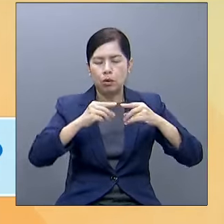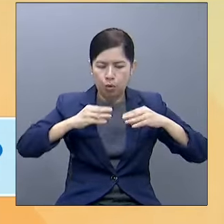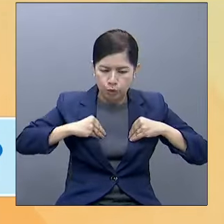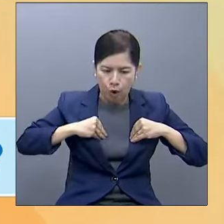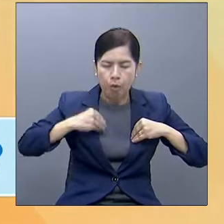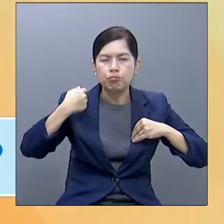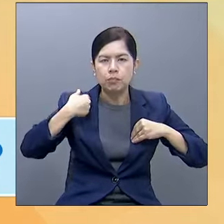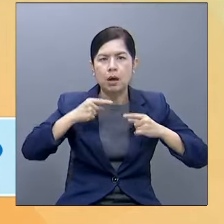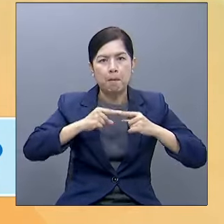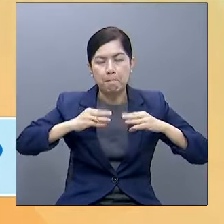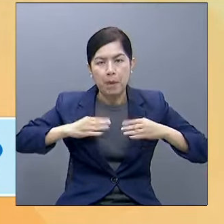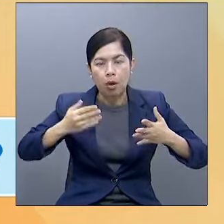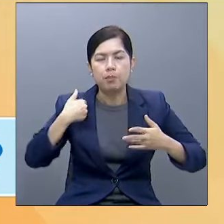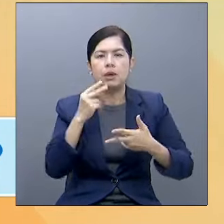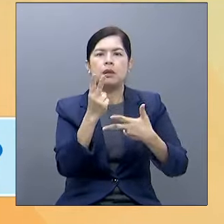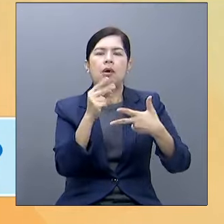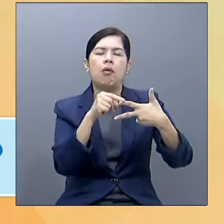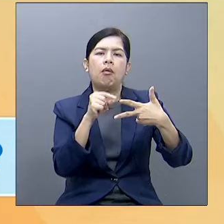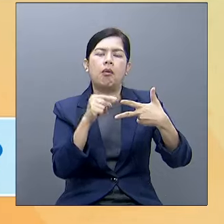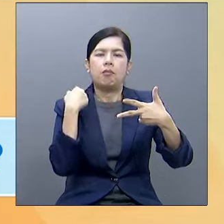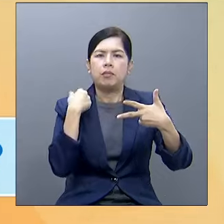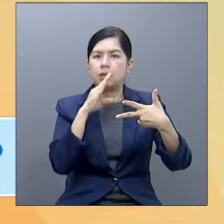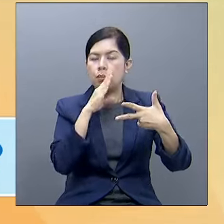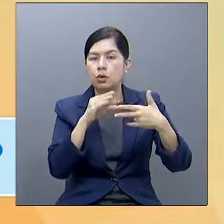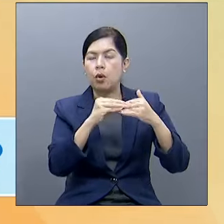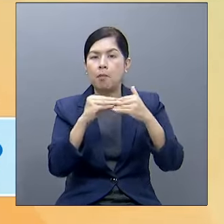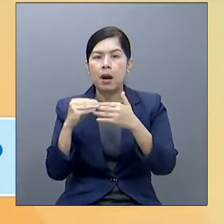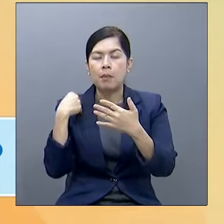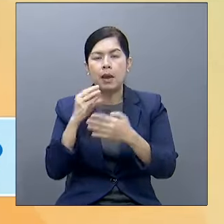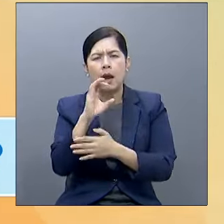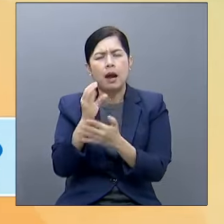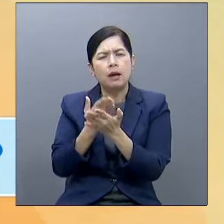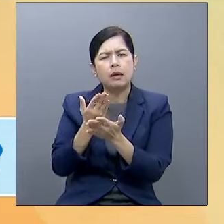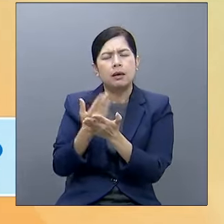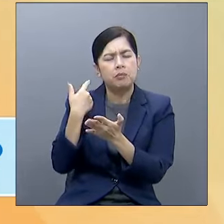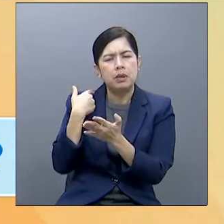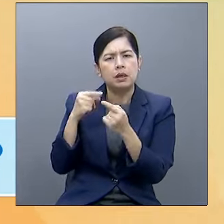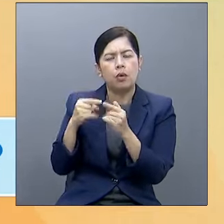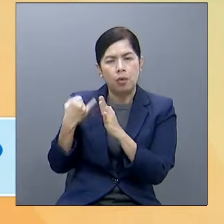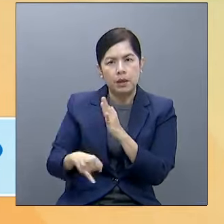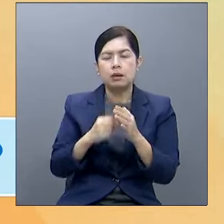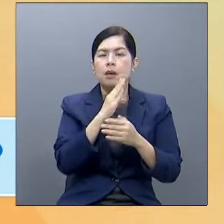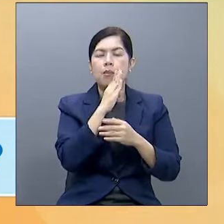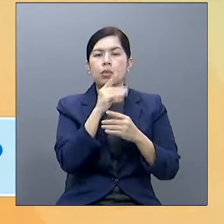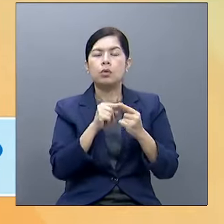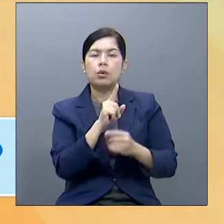ต่อเมื่อพาไปเพื่อแสวงหากำไรหรือเพื่อการอนาจาร สมมติถ้าเกิดกรณีเป็นเด็กที่อายุยังไม่ถึง15ปี